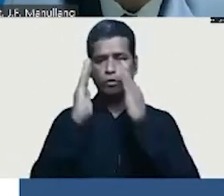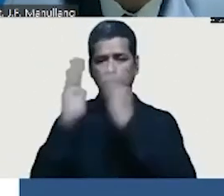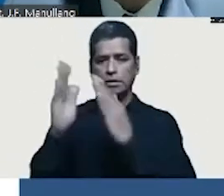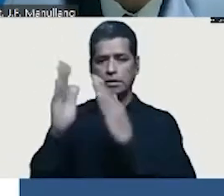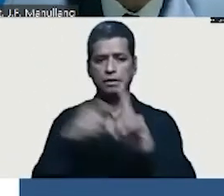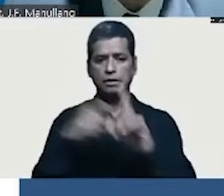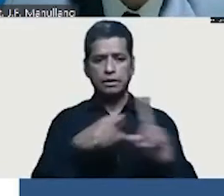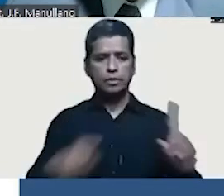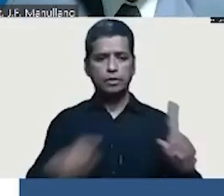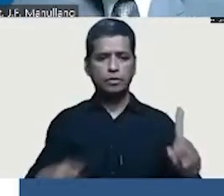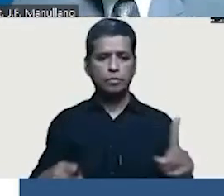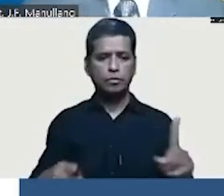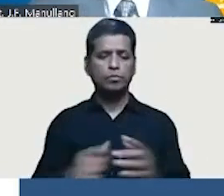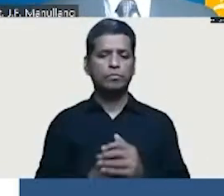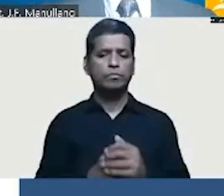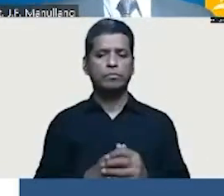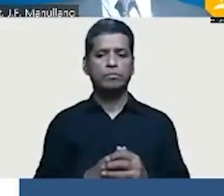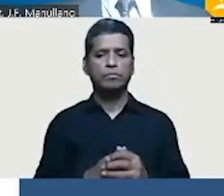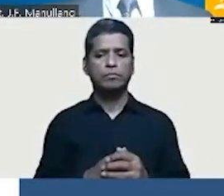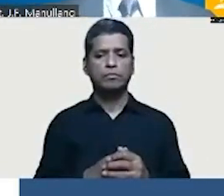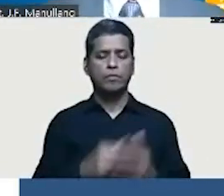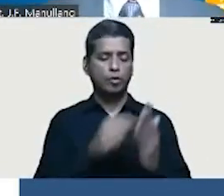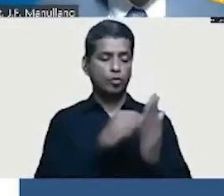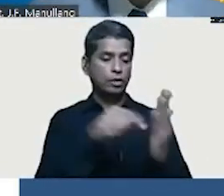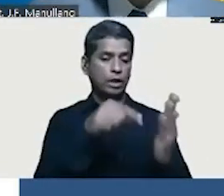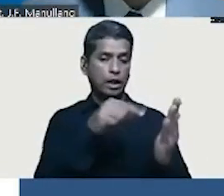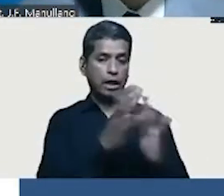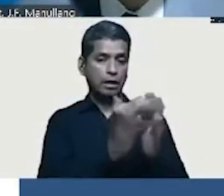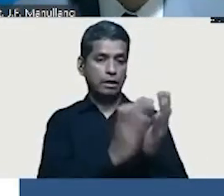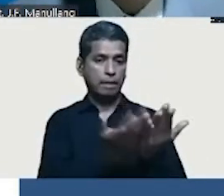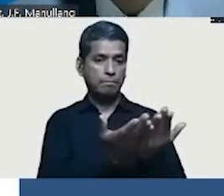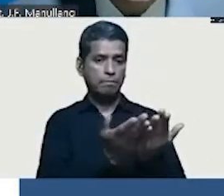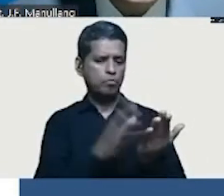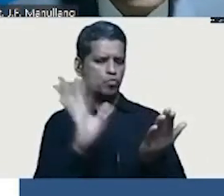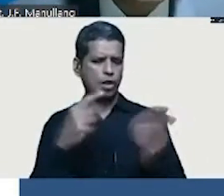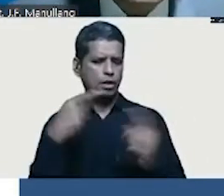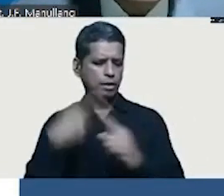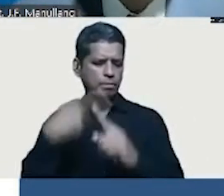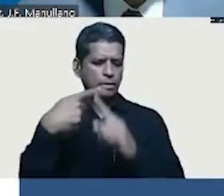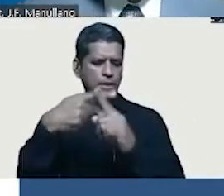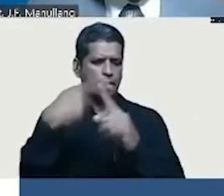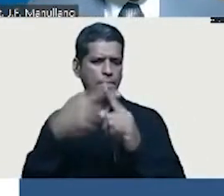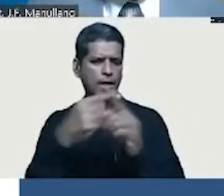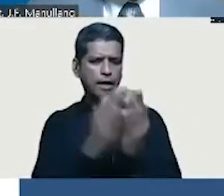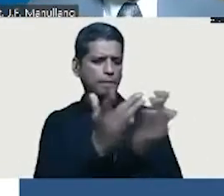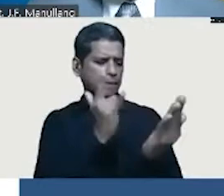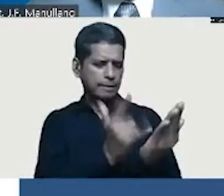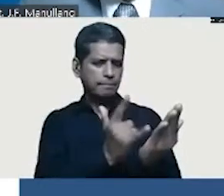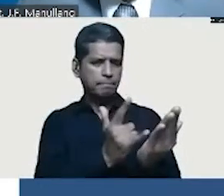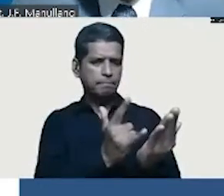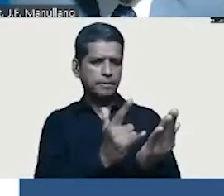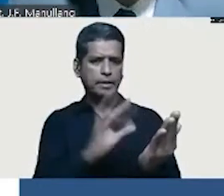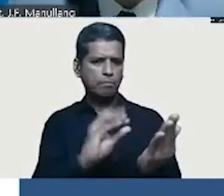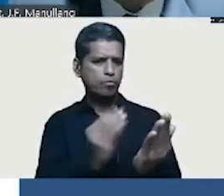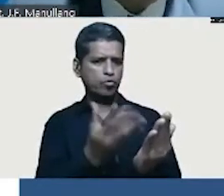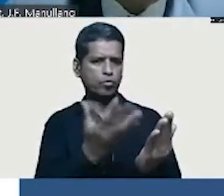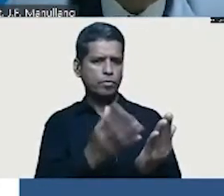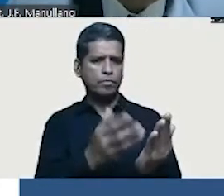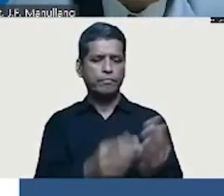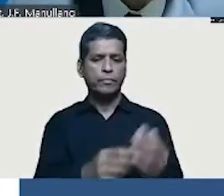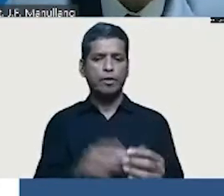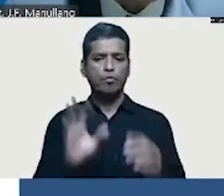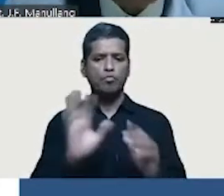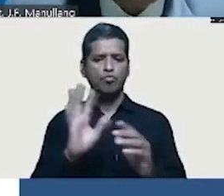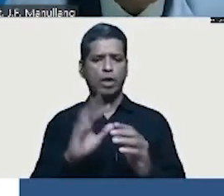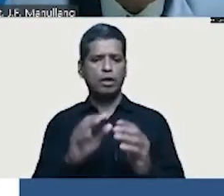tambahan tulisannya juga bukanlah pengganti bisanya juga bukanlah untuk cara membatalkan